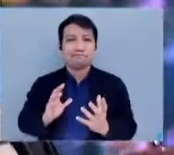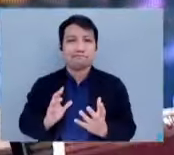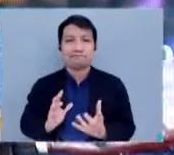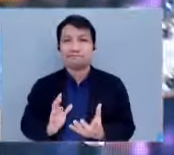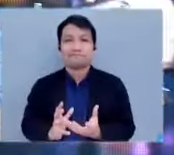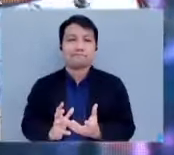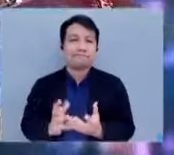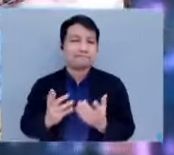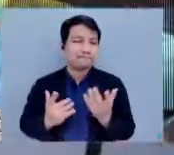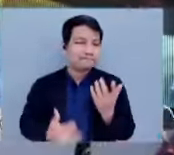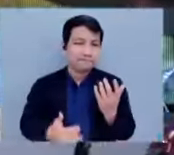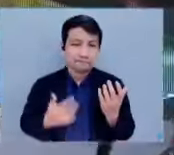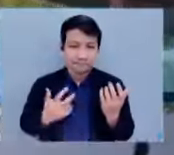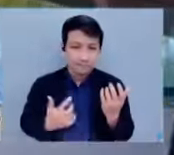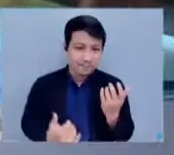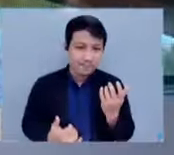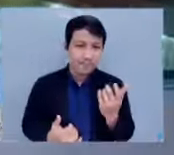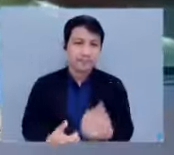ikaw